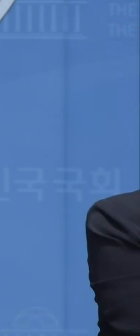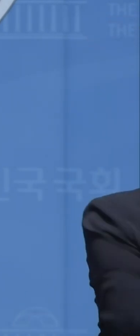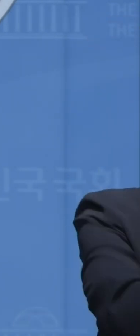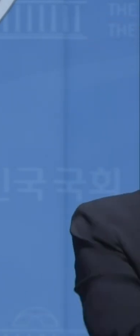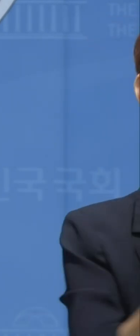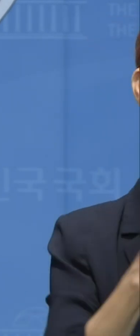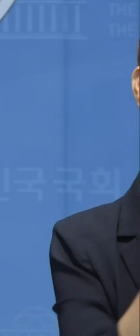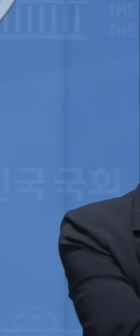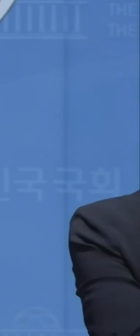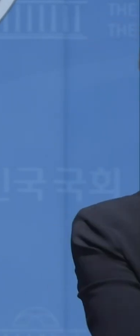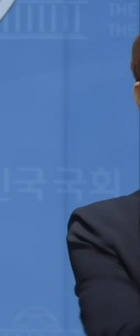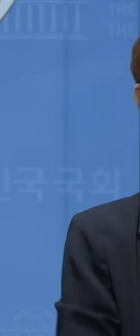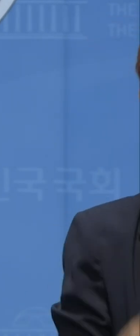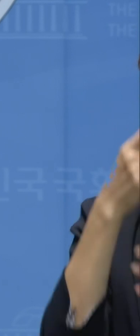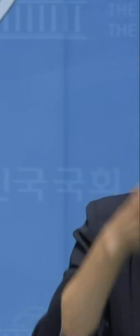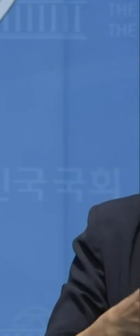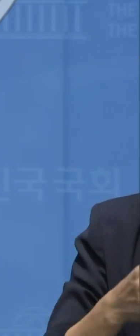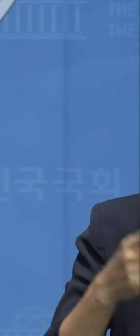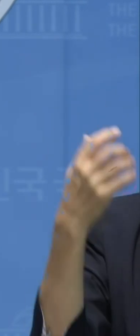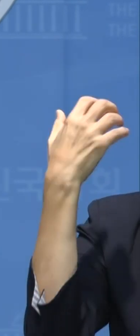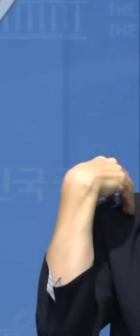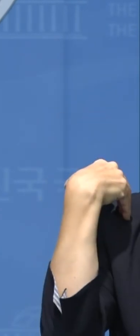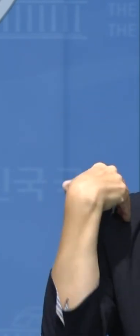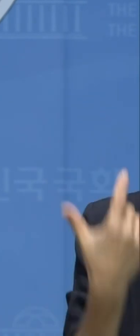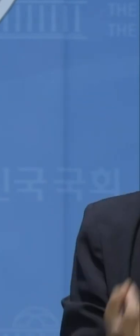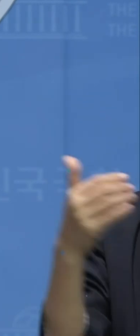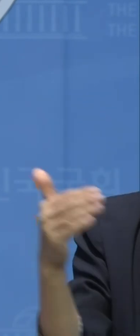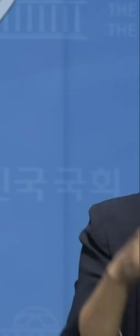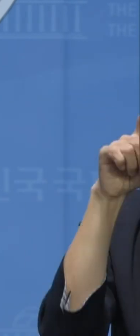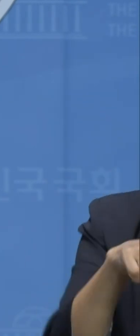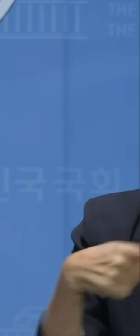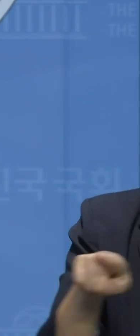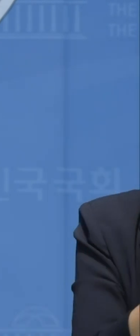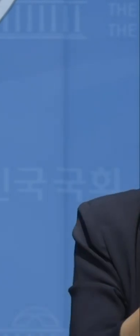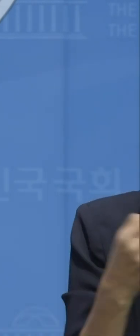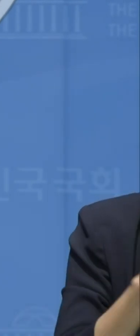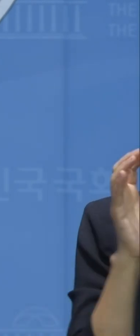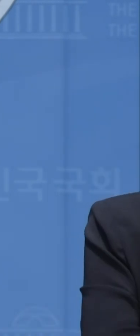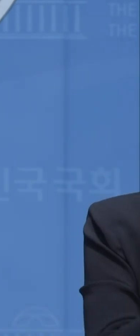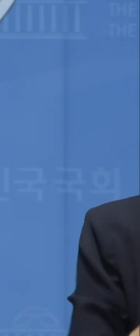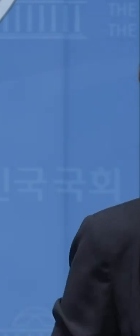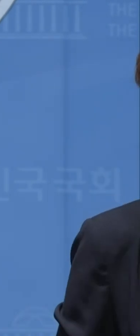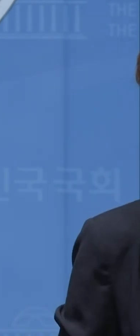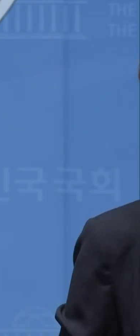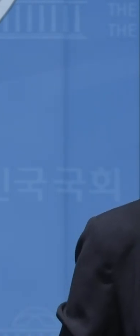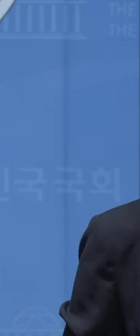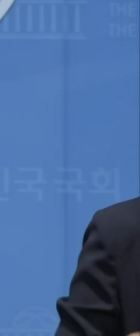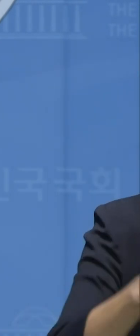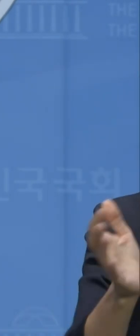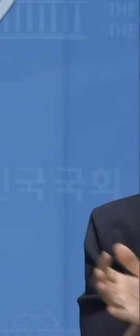윤석 검찰 독재 정권의 조기종식을 위해 함께 싸우는 정당입니다 혁신 당이 지난 410 총서는